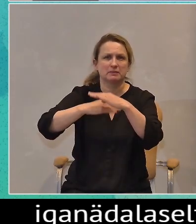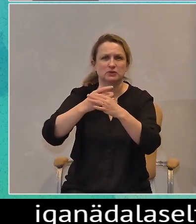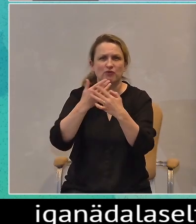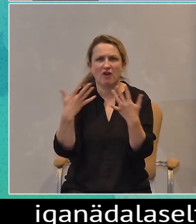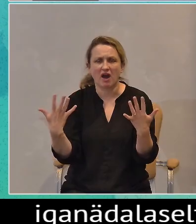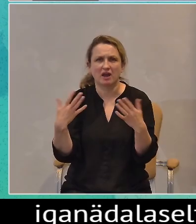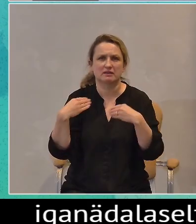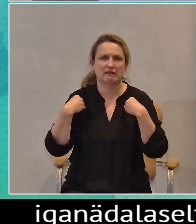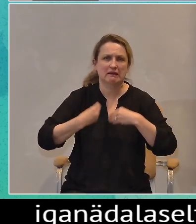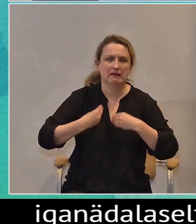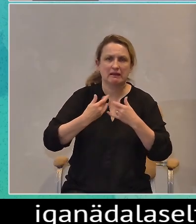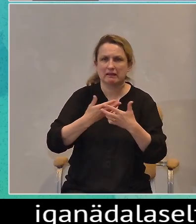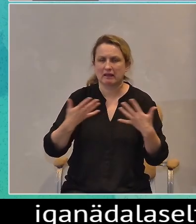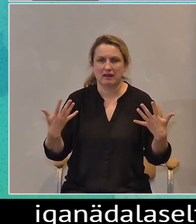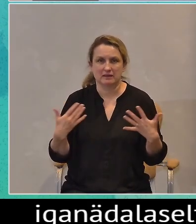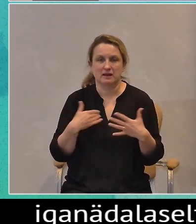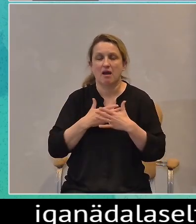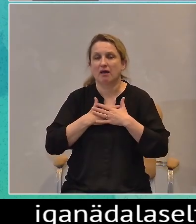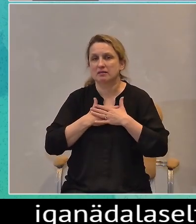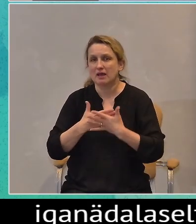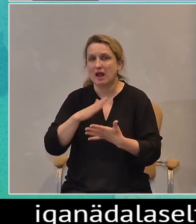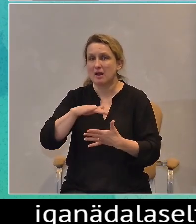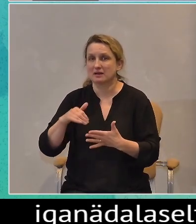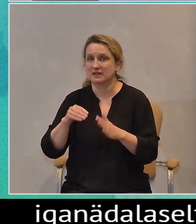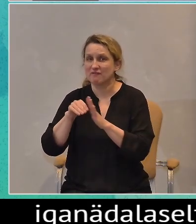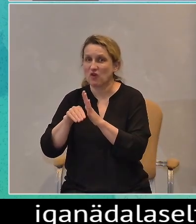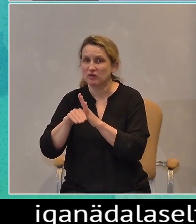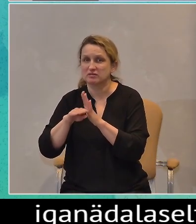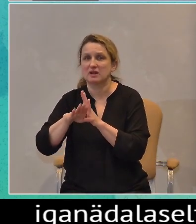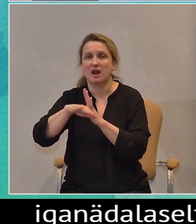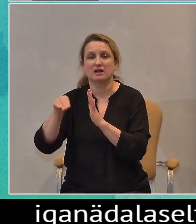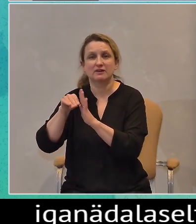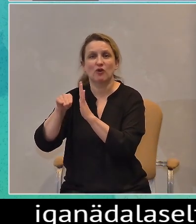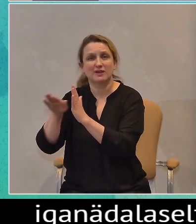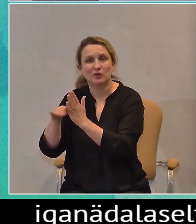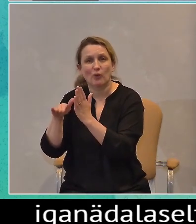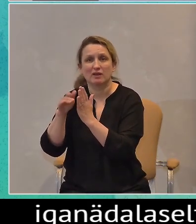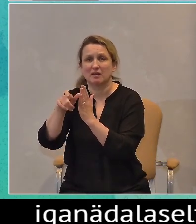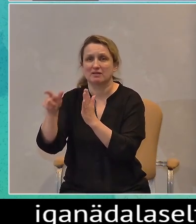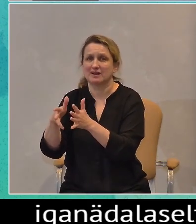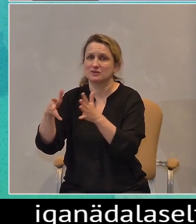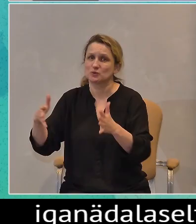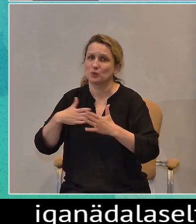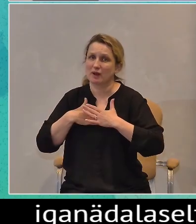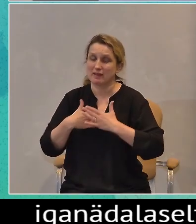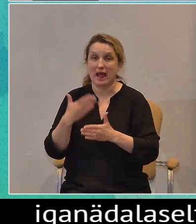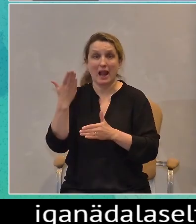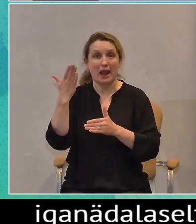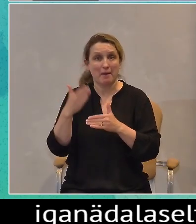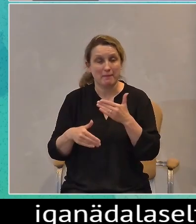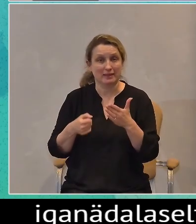ja riideid. Ja suur aitäh Lastefondile ja Lastefondi toetajatele. Ja lõpetuseks